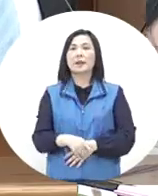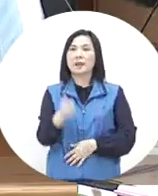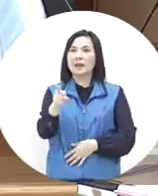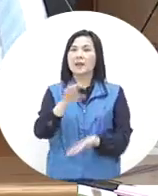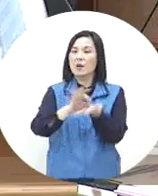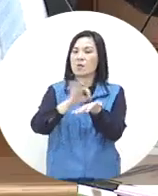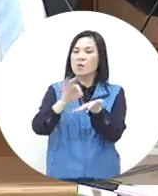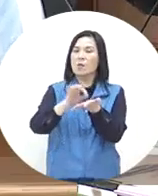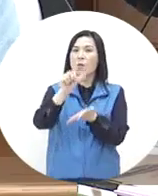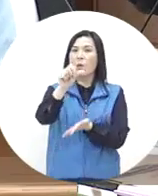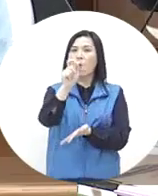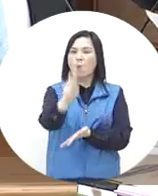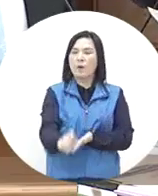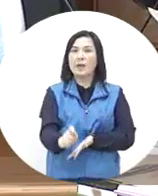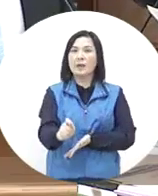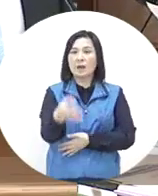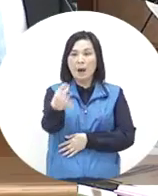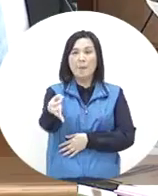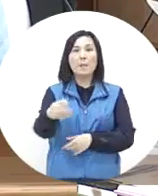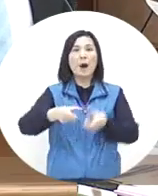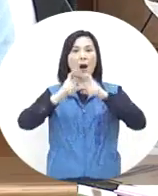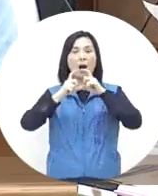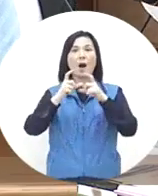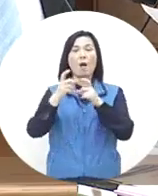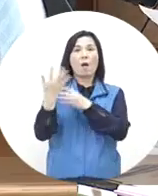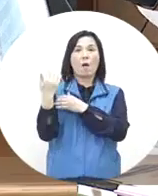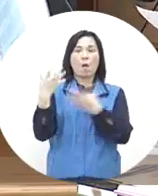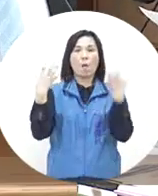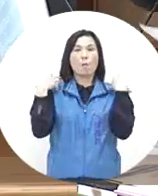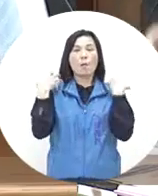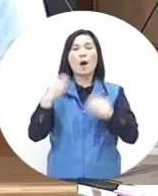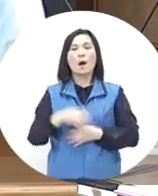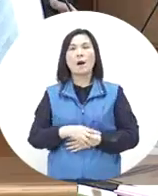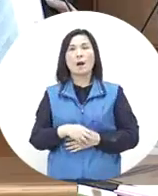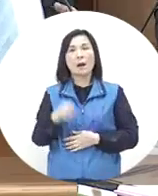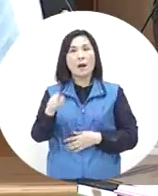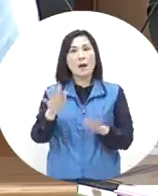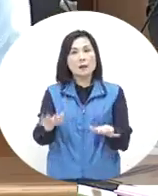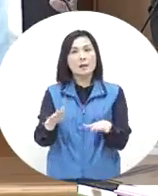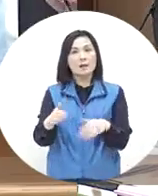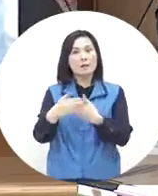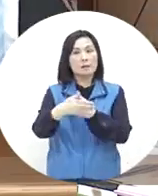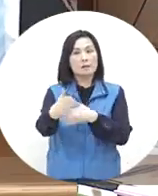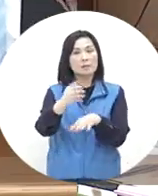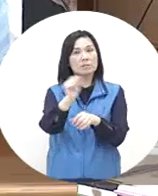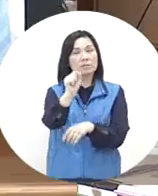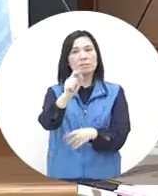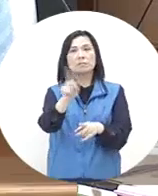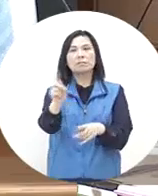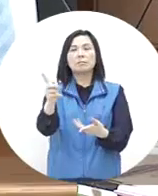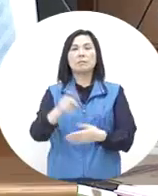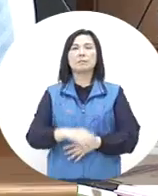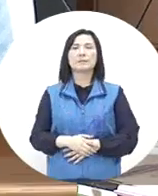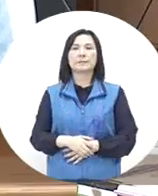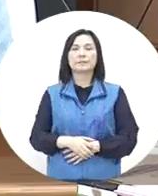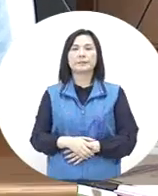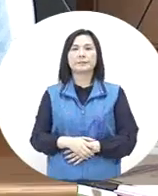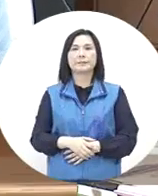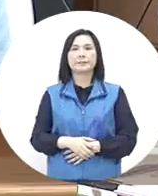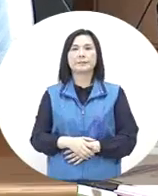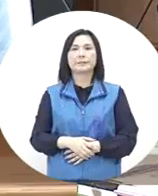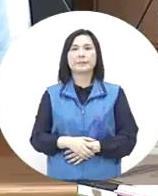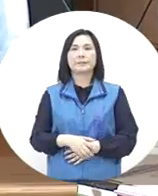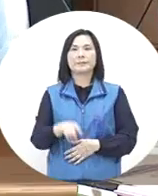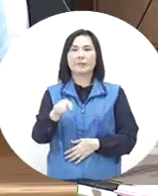来。买回嘛吼，那现在是购买股权的这个进度是怎么样？ 这样子哈，因为这两边还是要好好